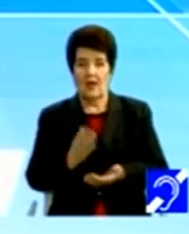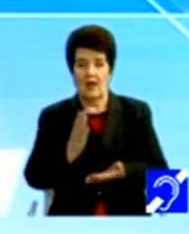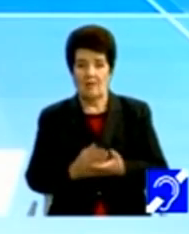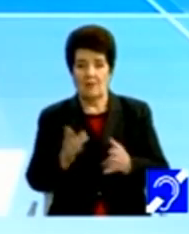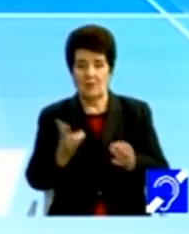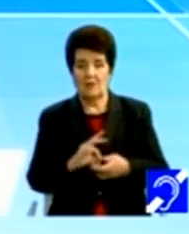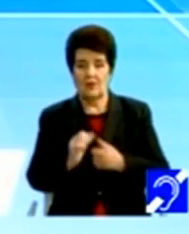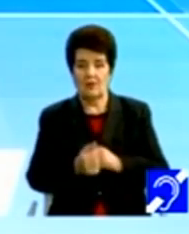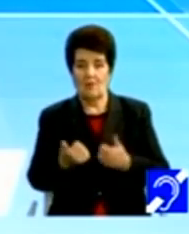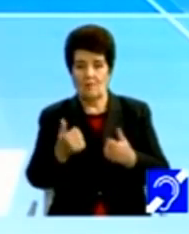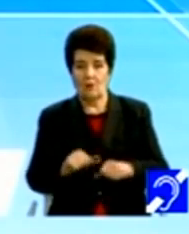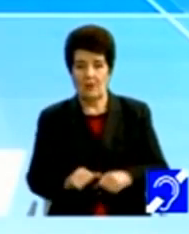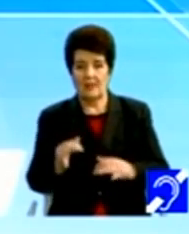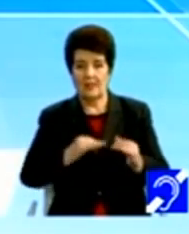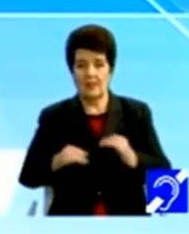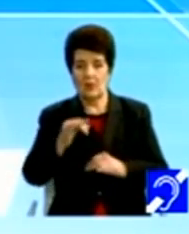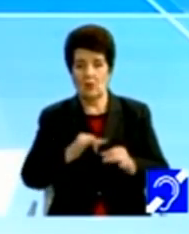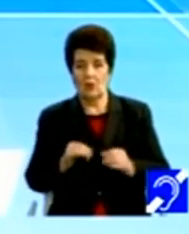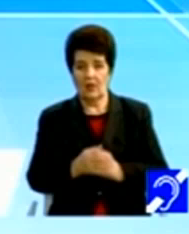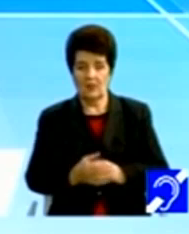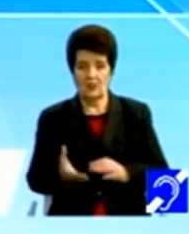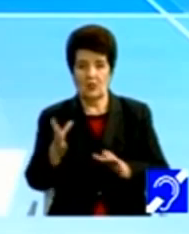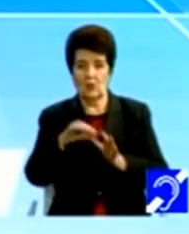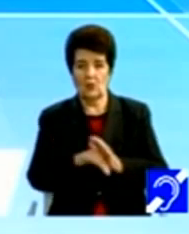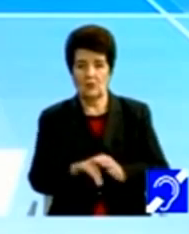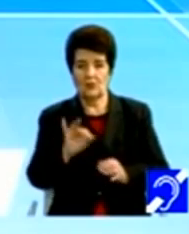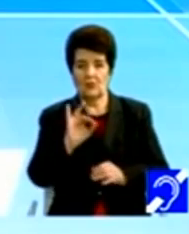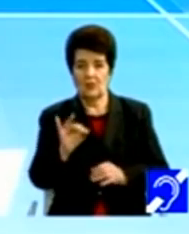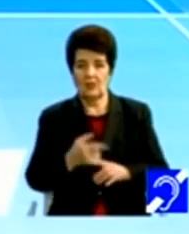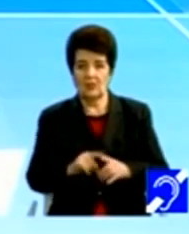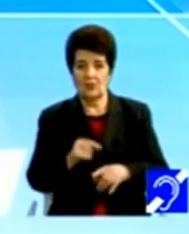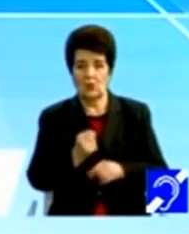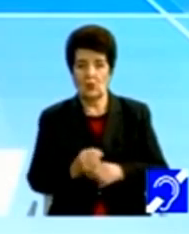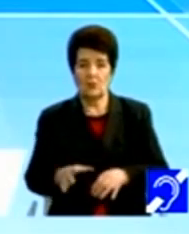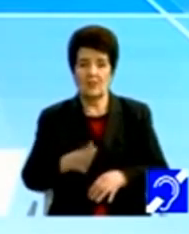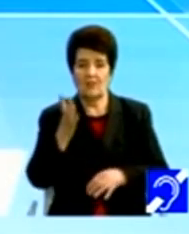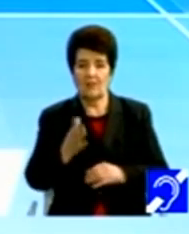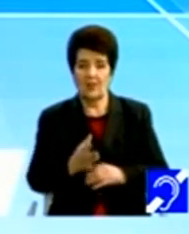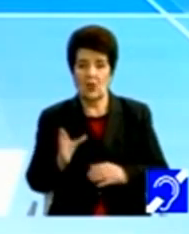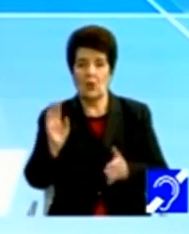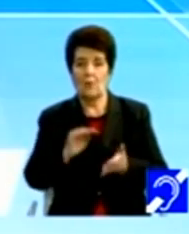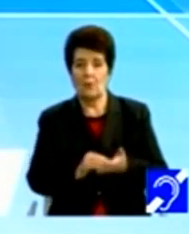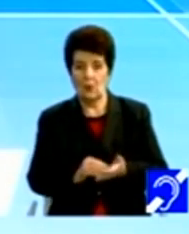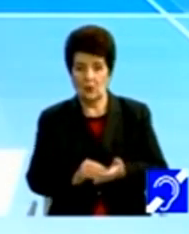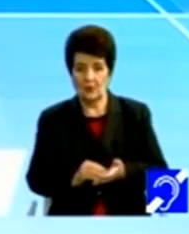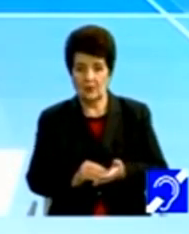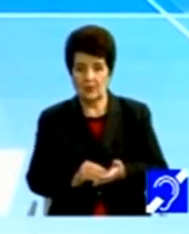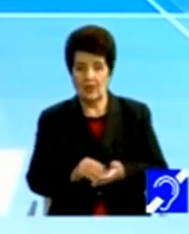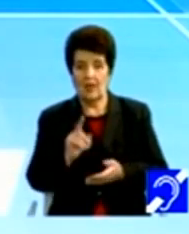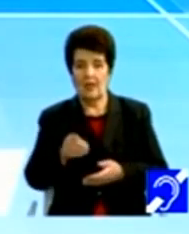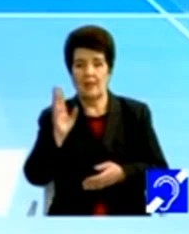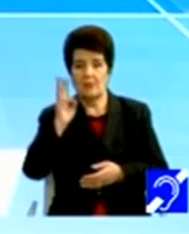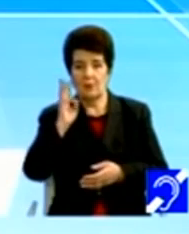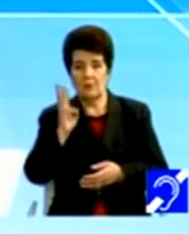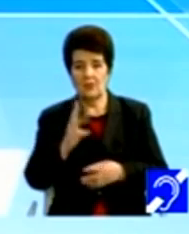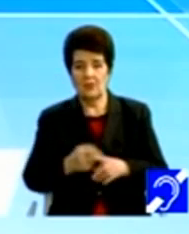de o schimbare a formatului de negociere în care România să fie inclusă și acest lucru să fie pus pe tapet în diplomația